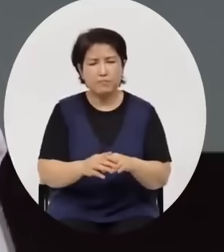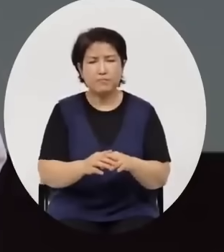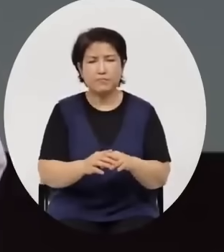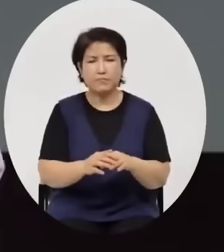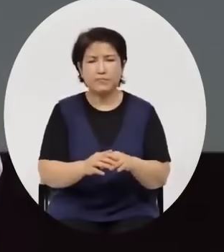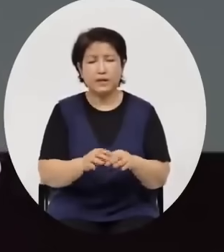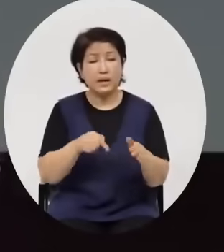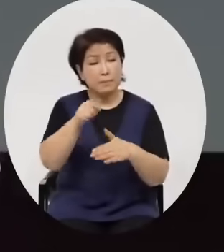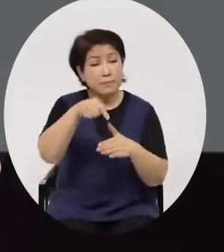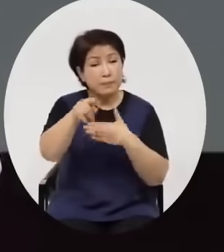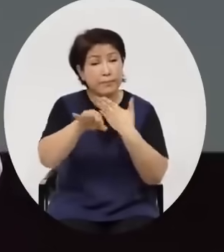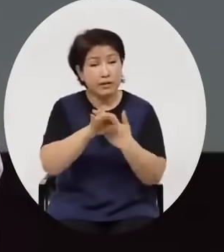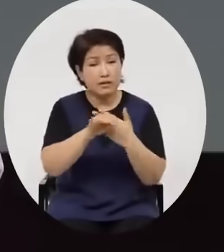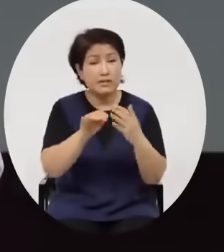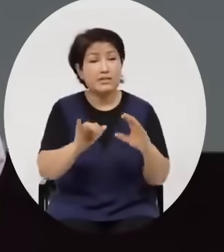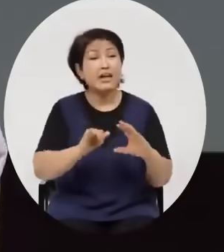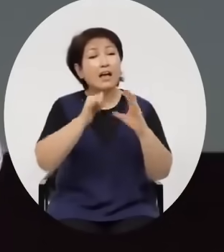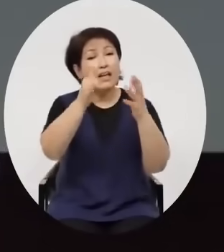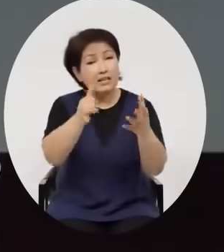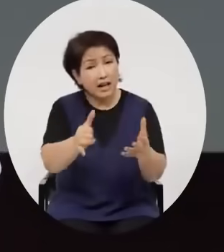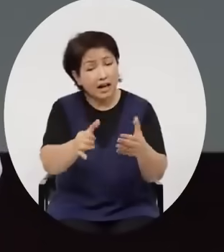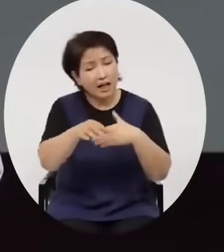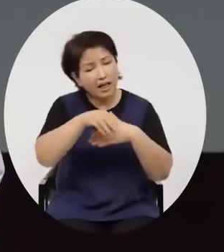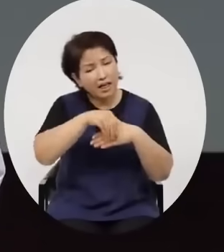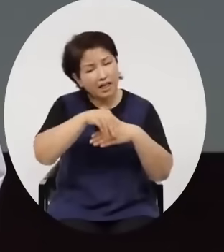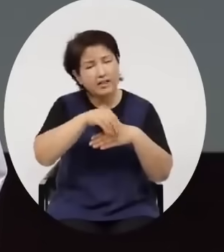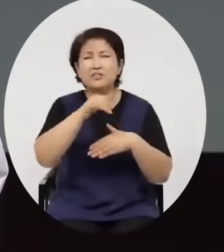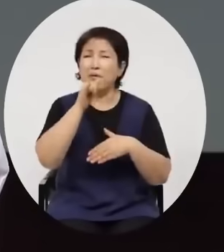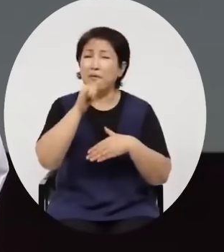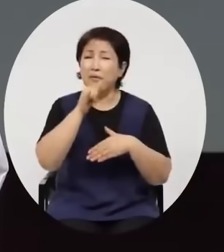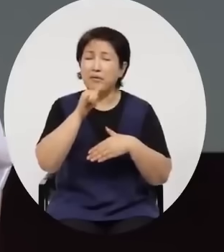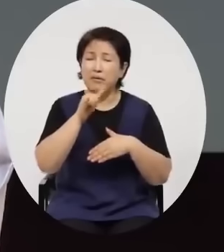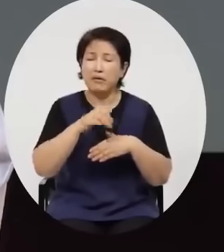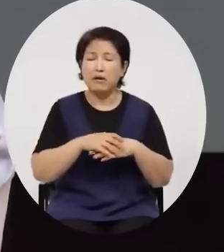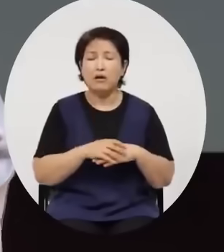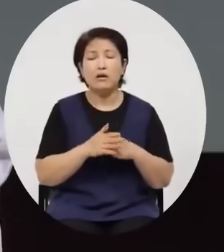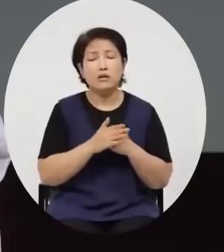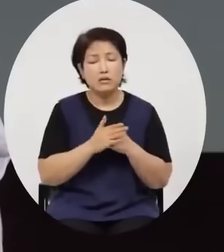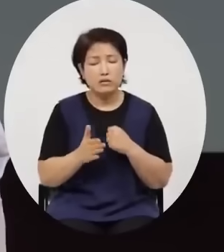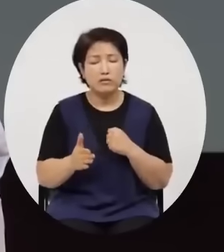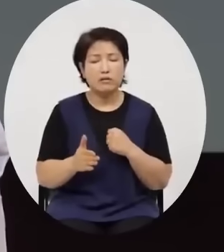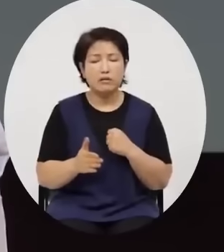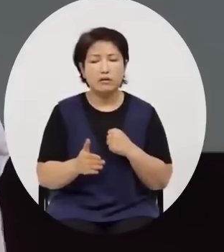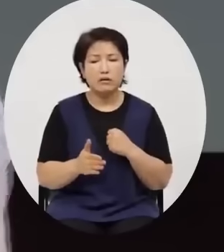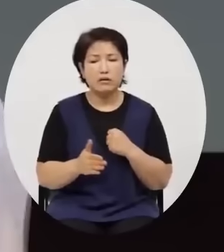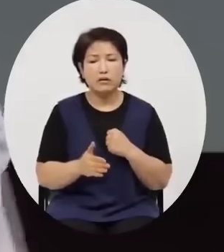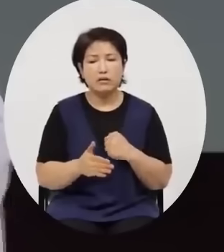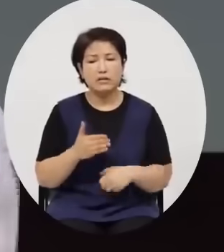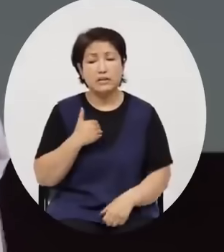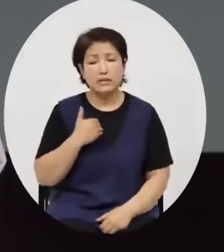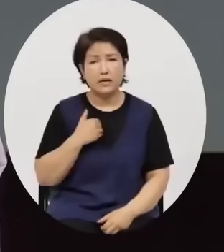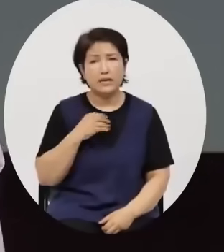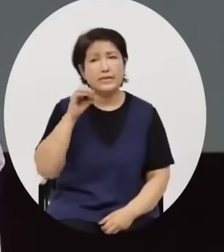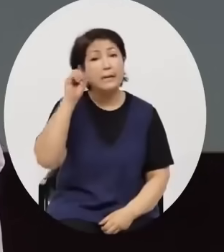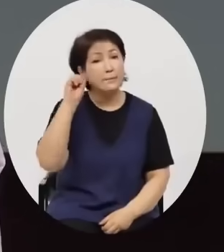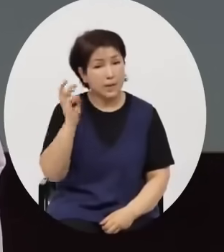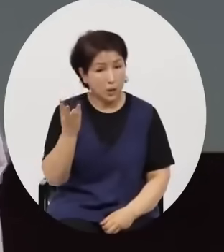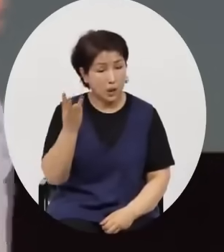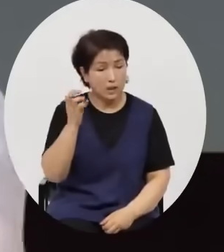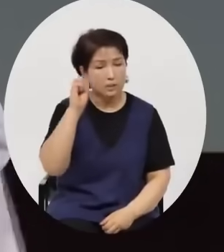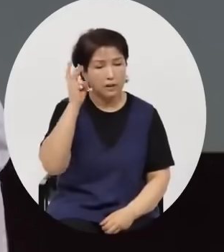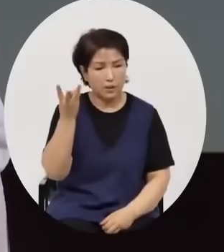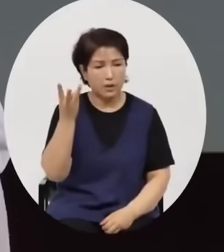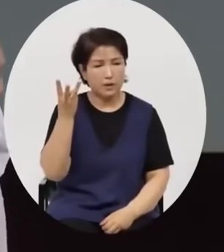자꾸 물들어요? 물이 안 들어요? 나도 모르게 물든다 이 말이에요. 그래서 제가 한 철을,